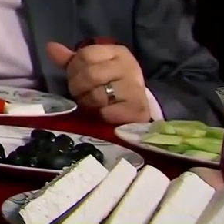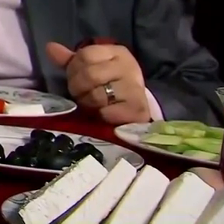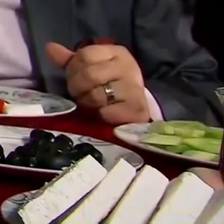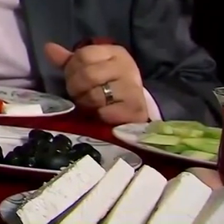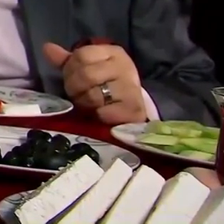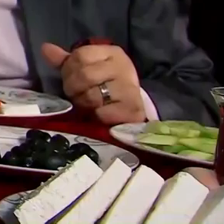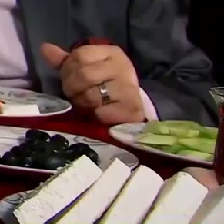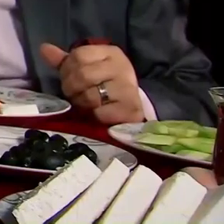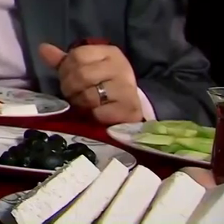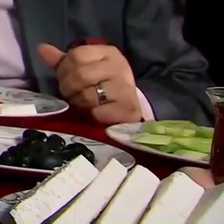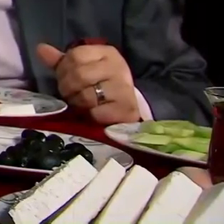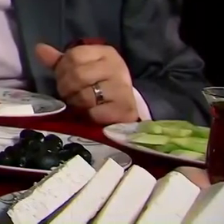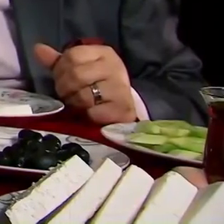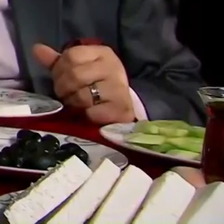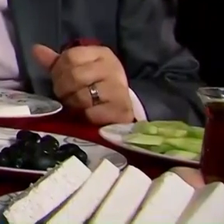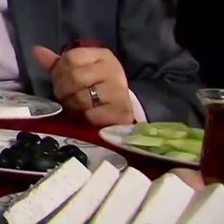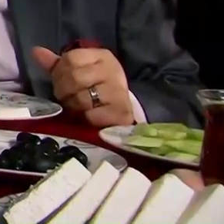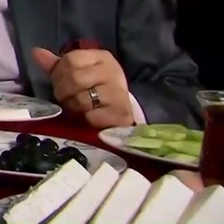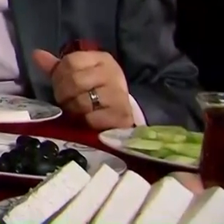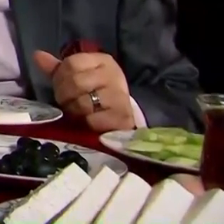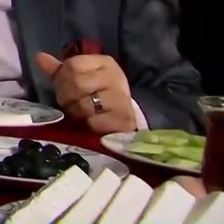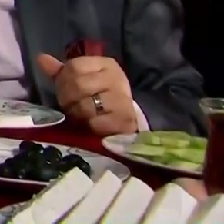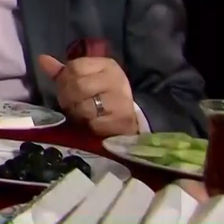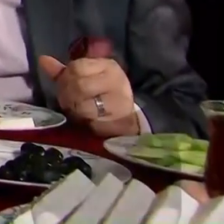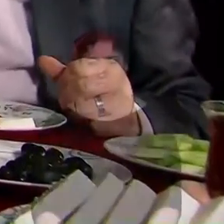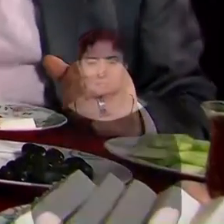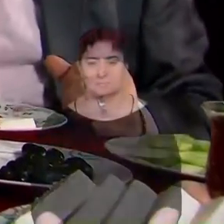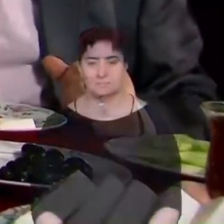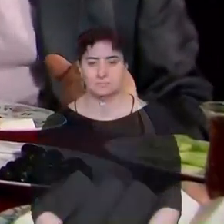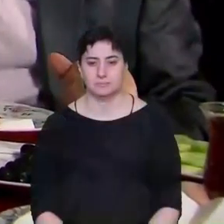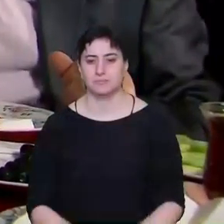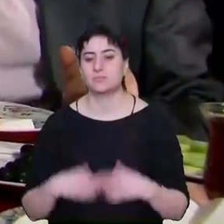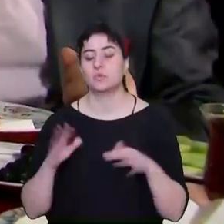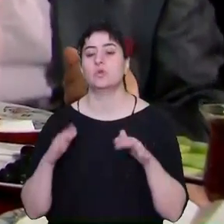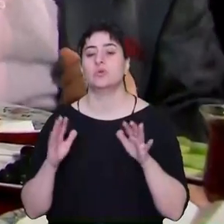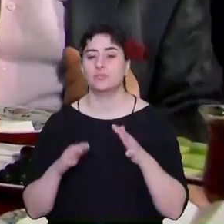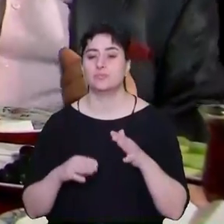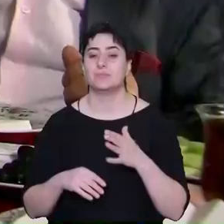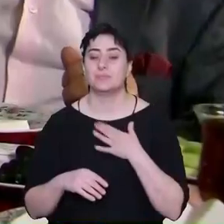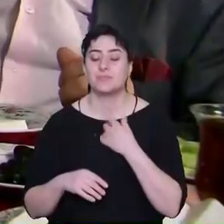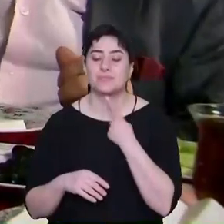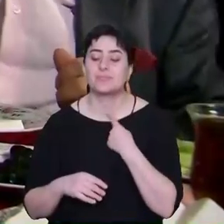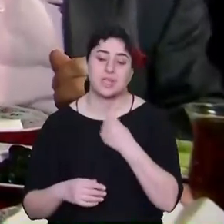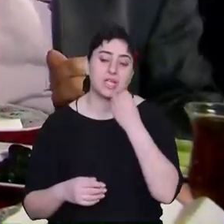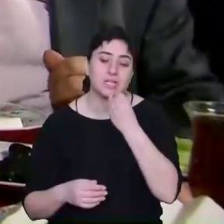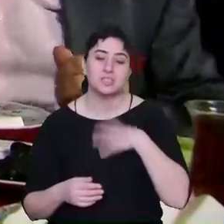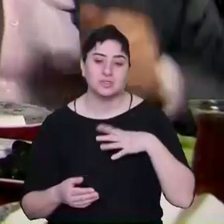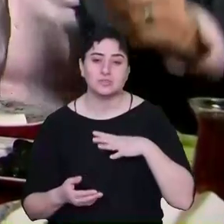menemen yiyecek. Mahmut tabandakini bitirdi, birkaç kaşık daha alıyor. Yok arkadaş, ben